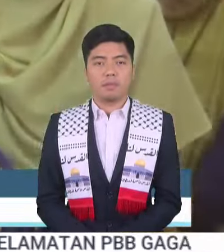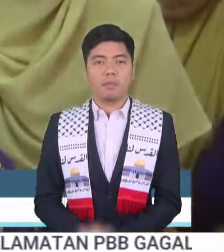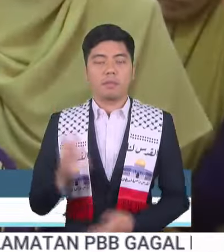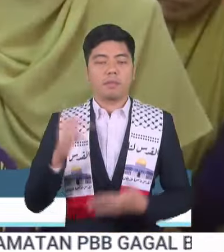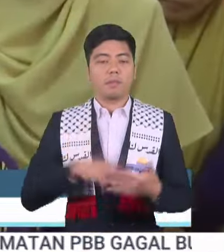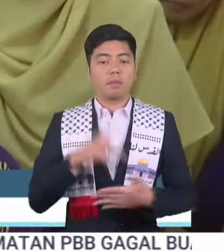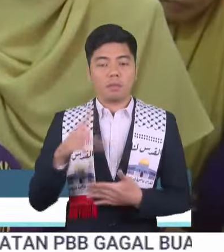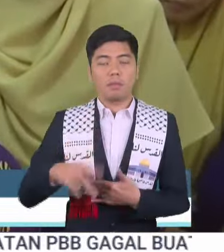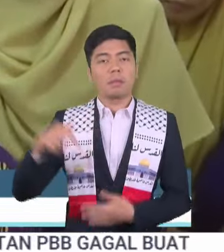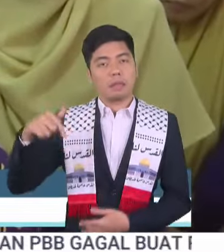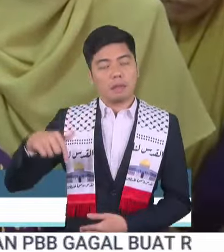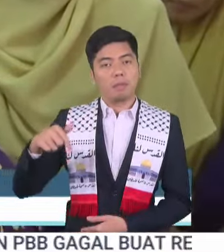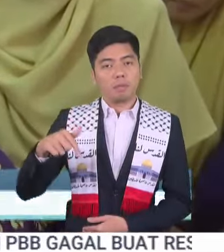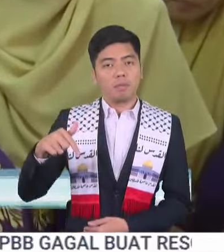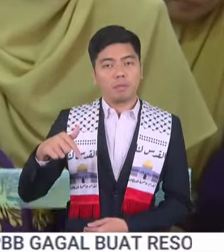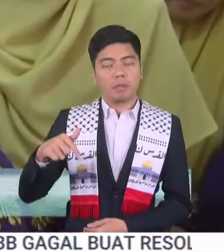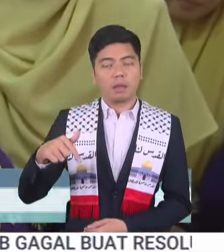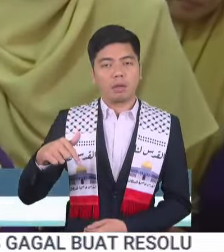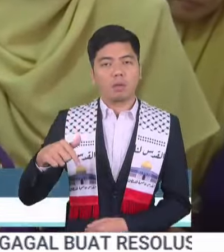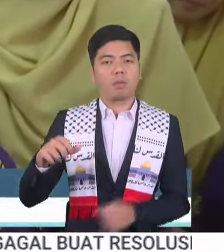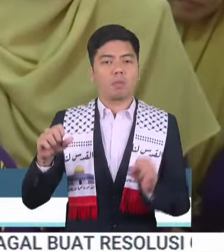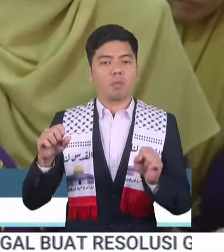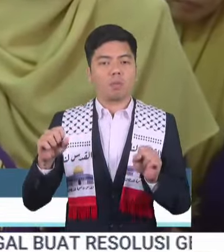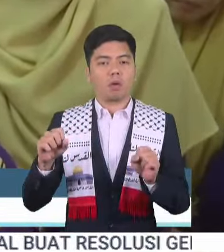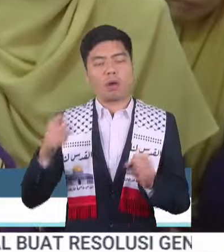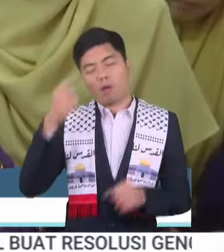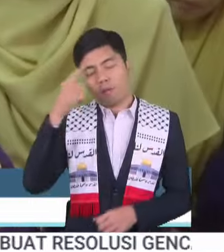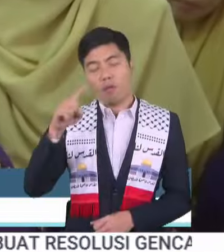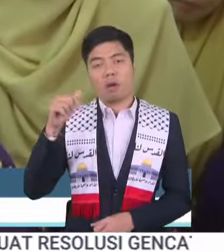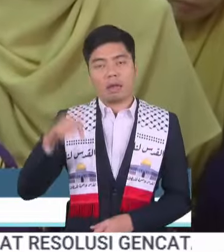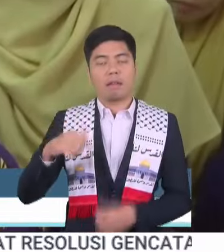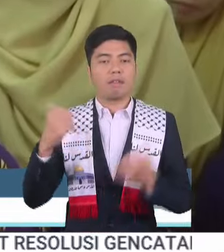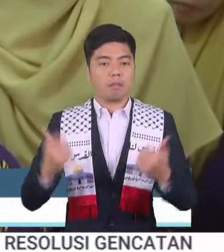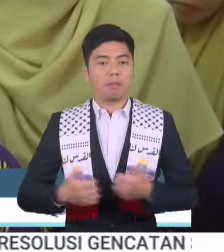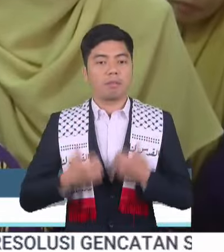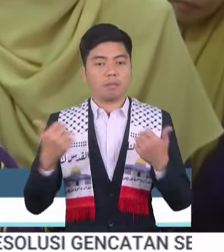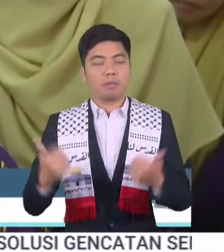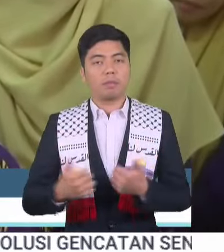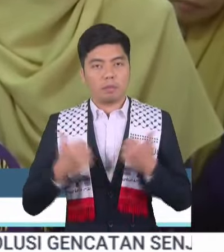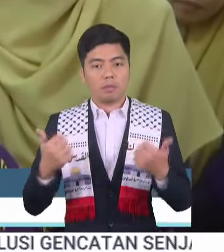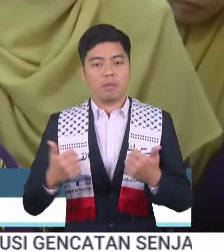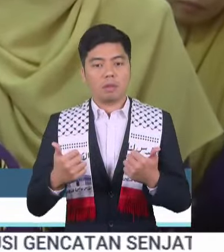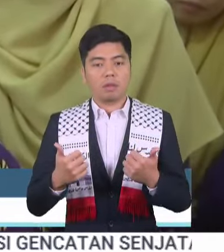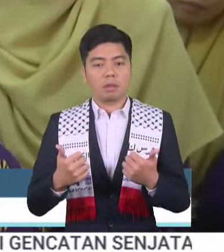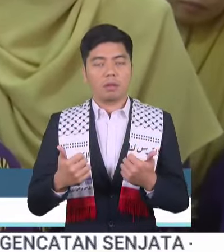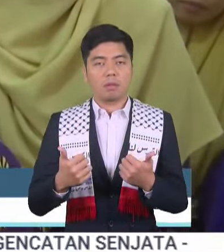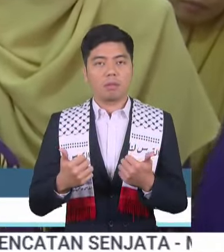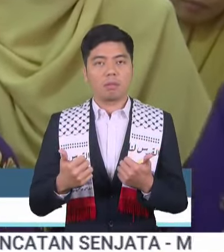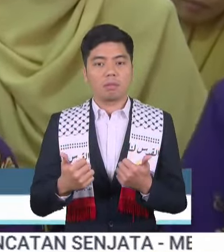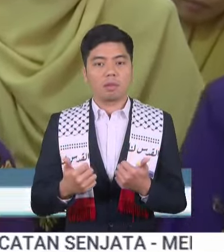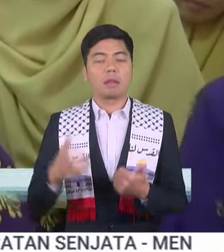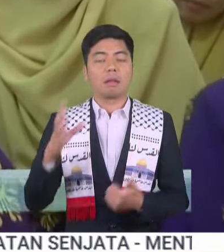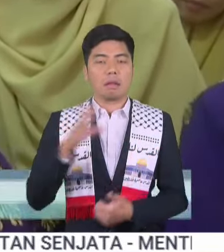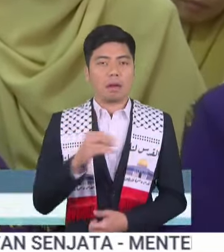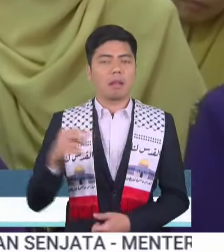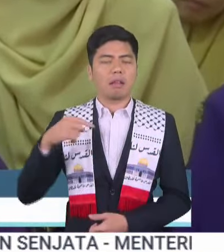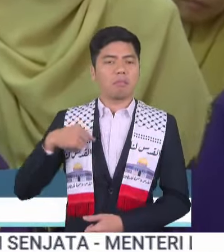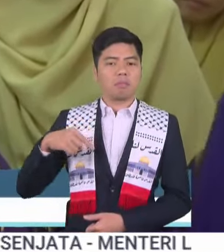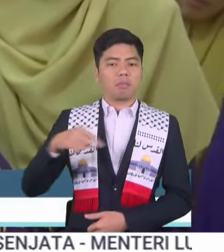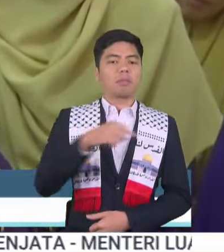Program ni dia dapat sempena hari raya. Jadi di samping kita